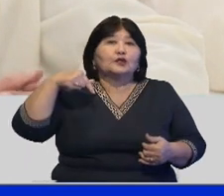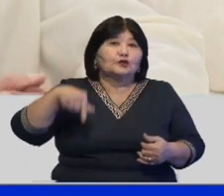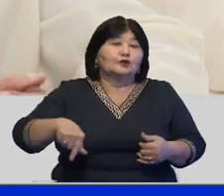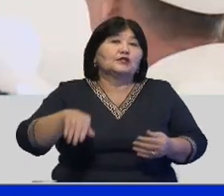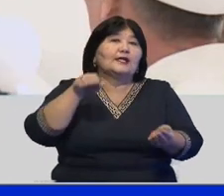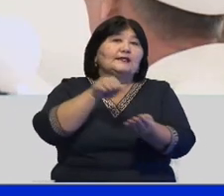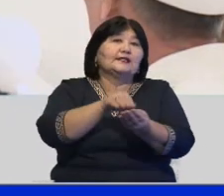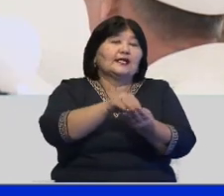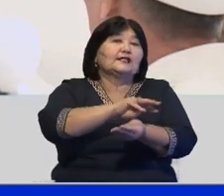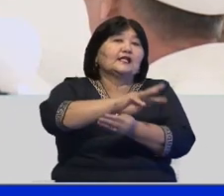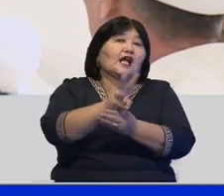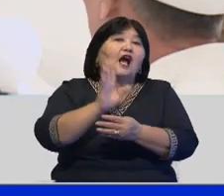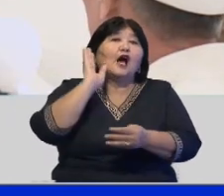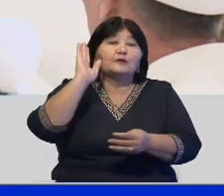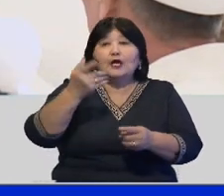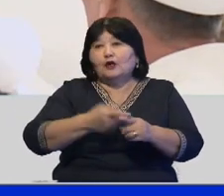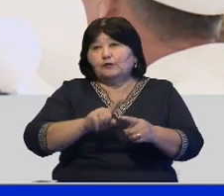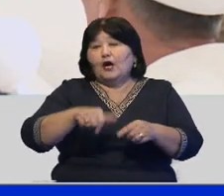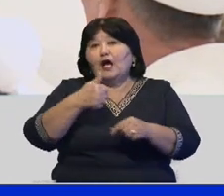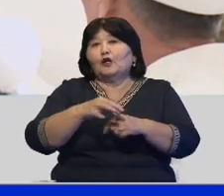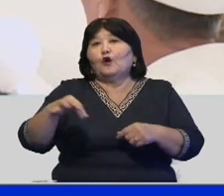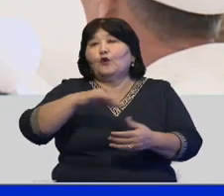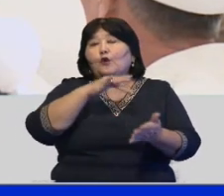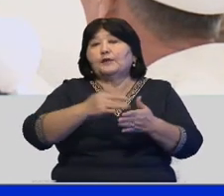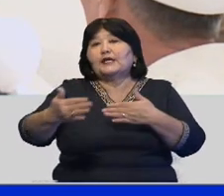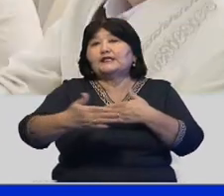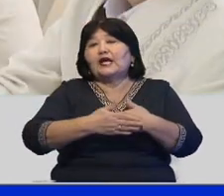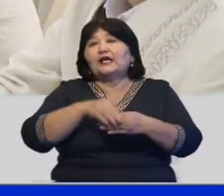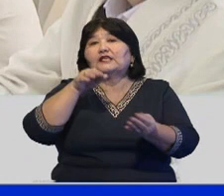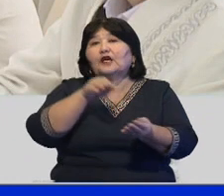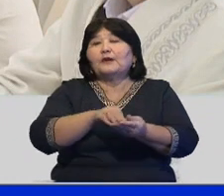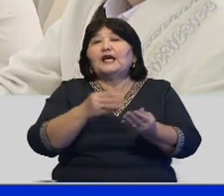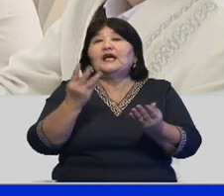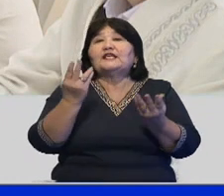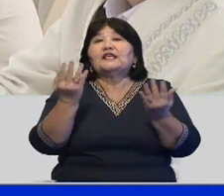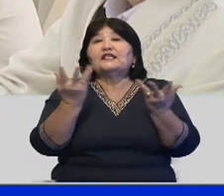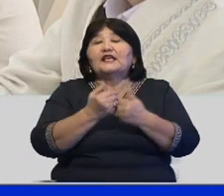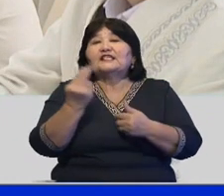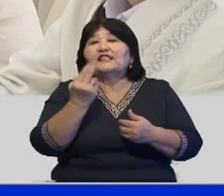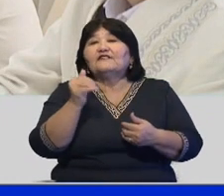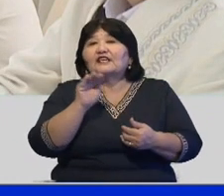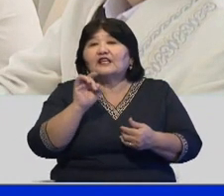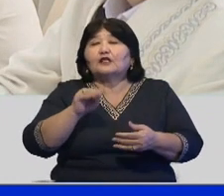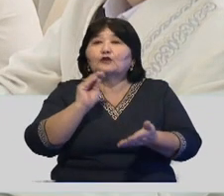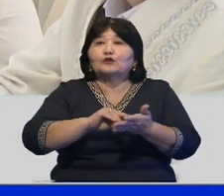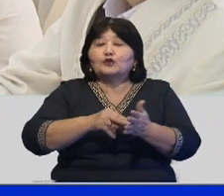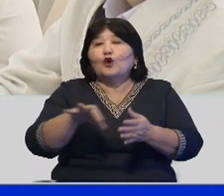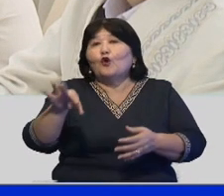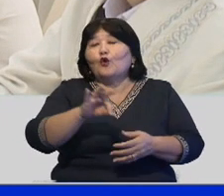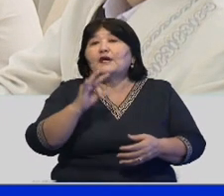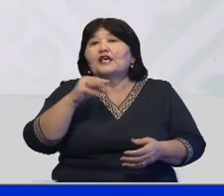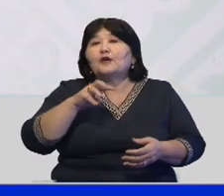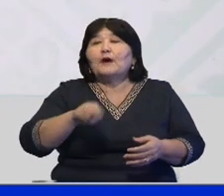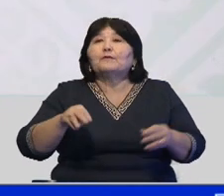өңіріндегі зираттарды қамтымақша. Алғашында облыс орталығына жақын мазарларда цифрландыру жоспарланып отыр. Осыған орай облыстың